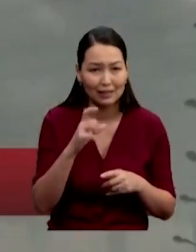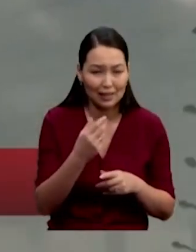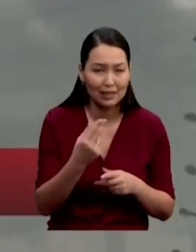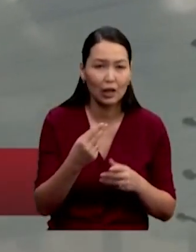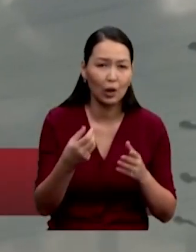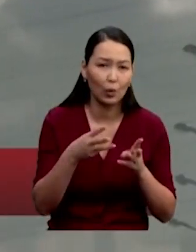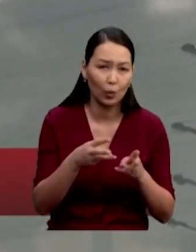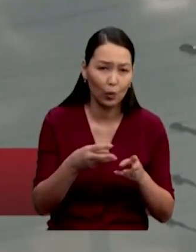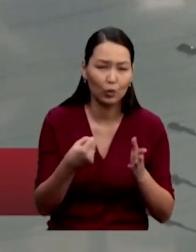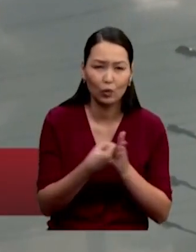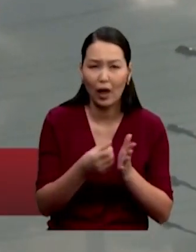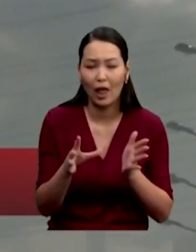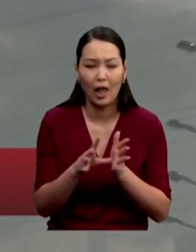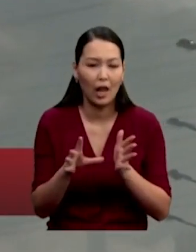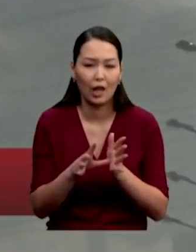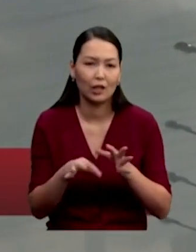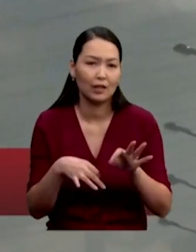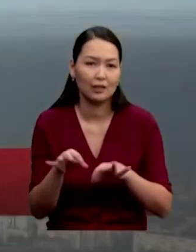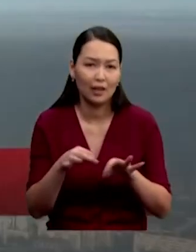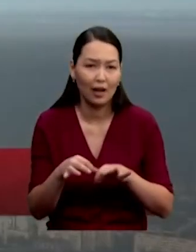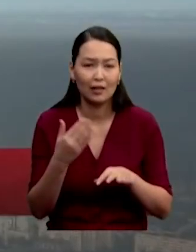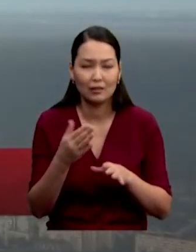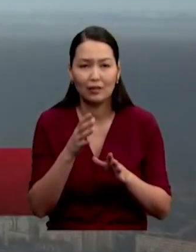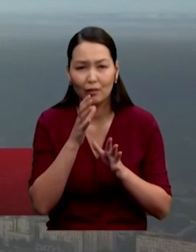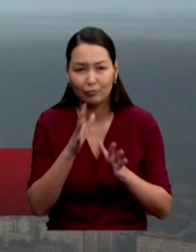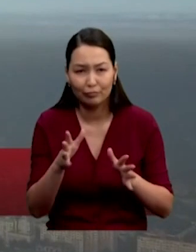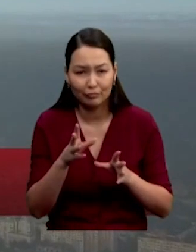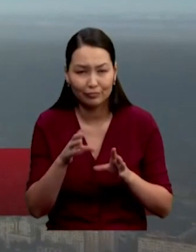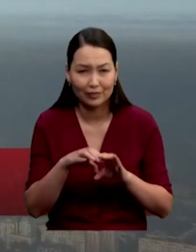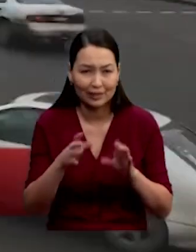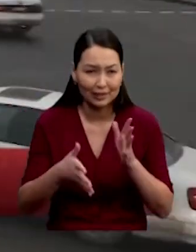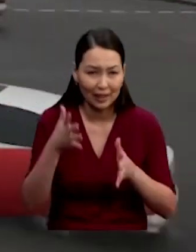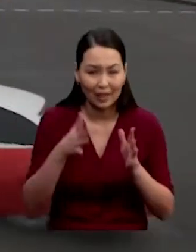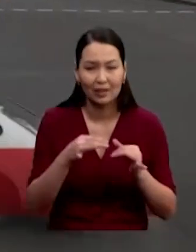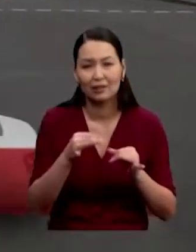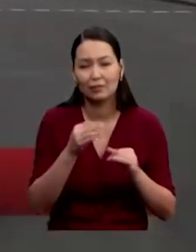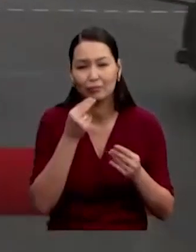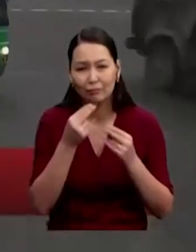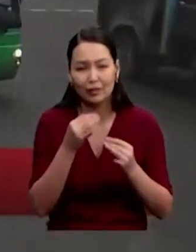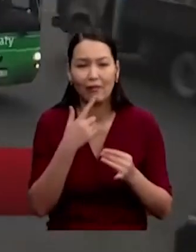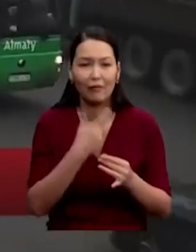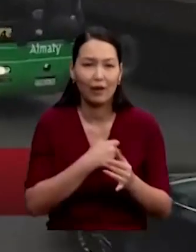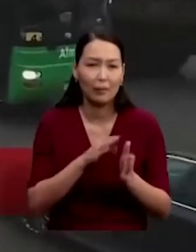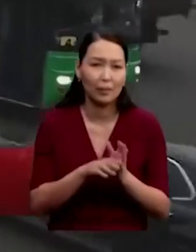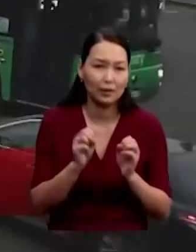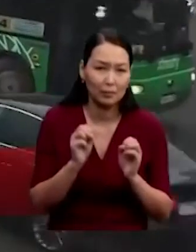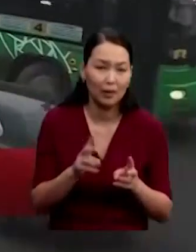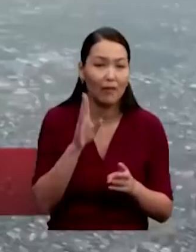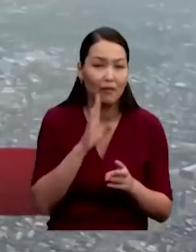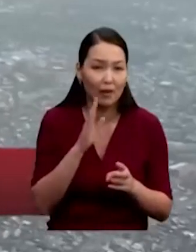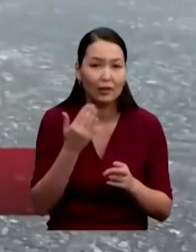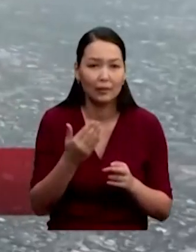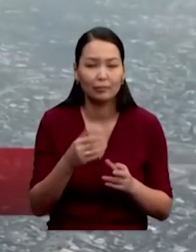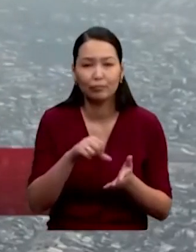развития электрического транспорта, утепления зданий, проектов продовольственной и водной безопасности. Участвовать в программе смогут не